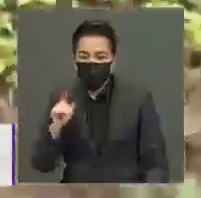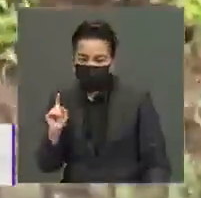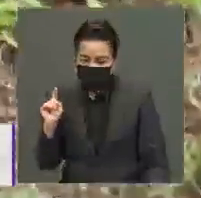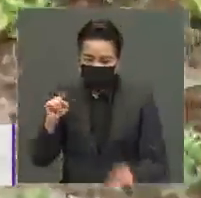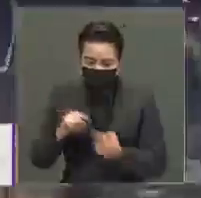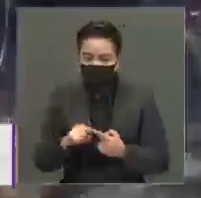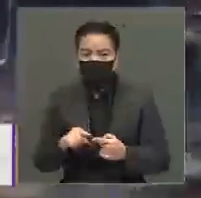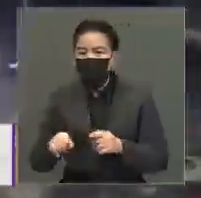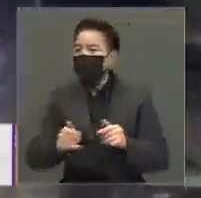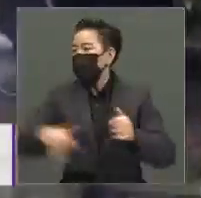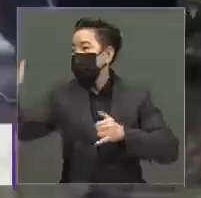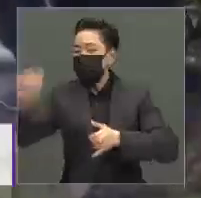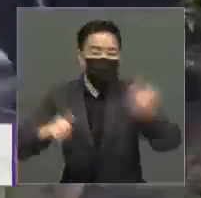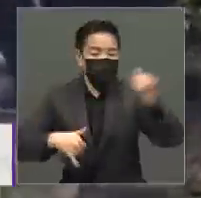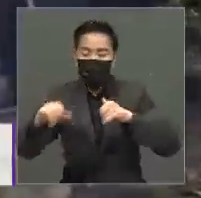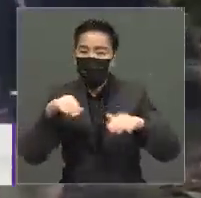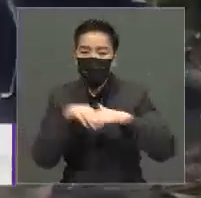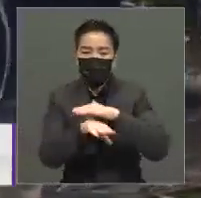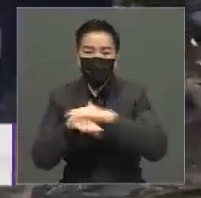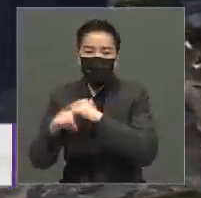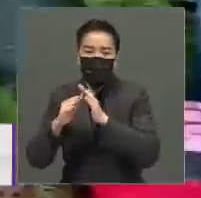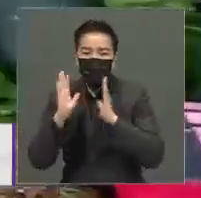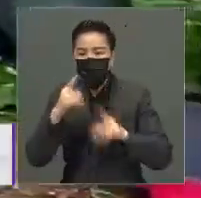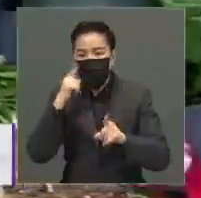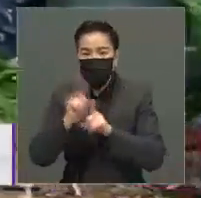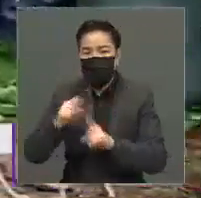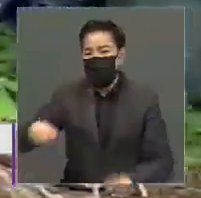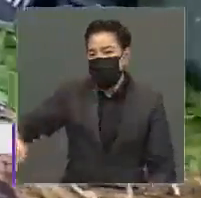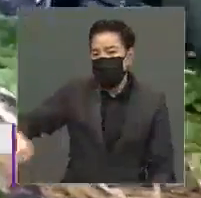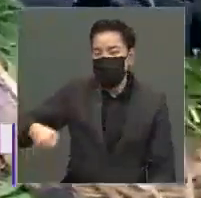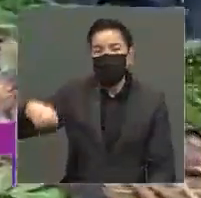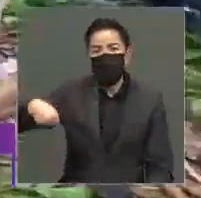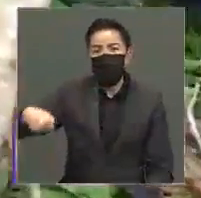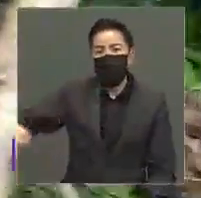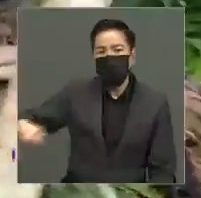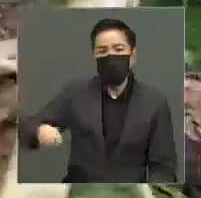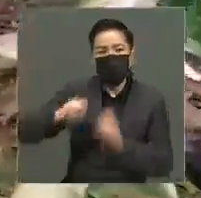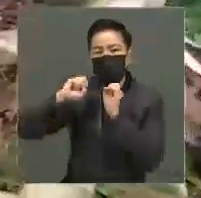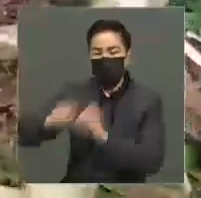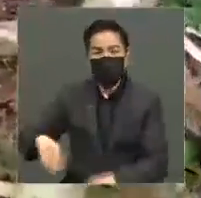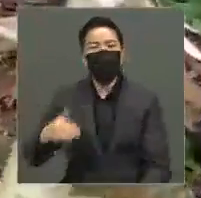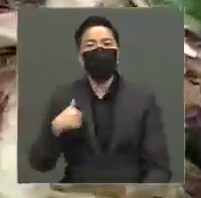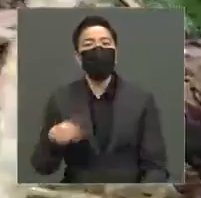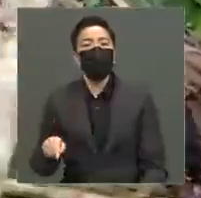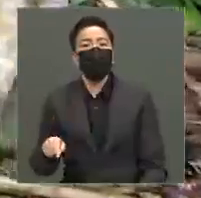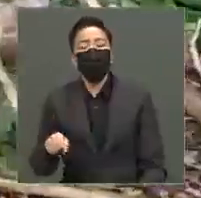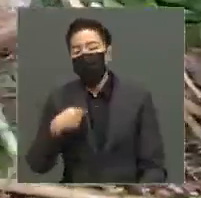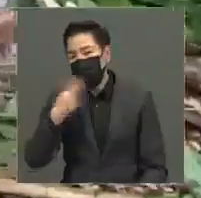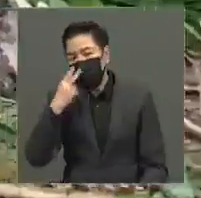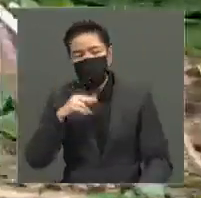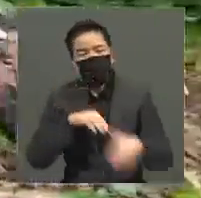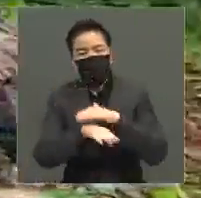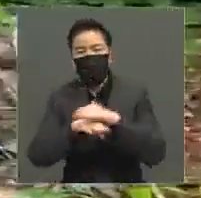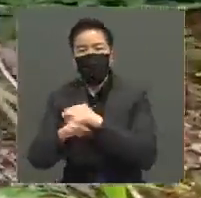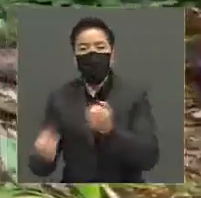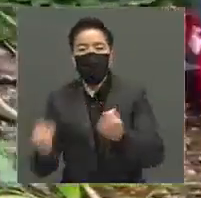ปถึงเนี่ยโอ้โหวิ่งหนีกันกระเจิงเลยนะครับบางคนเนี่ยโอ้ลากกระเป๋าทิ้งกระเป๋าก็มีบางคนนะครับหนีกระเจิ